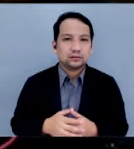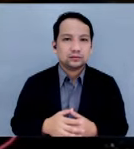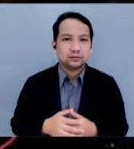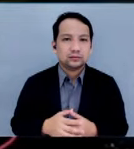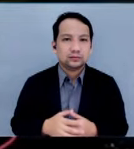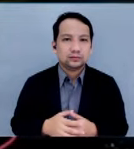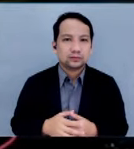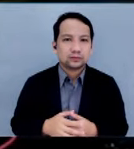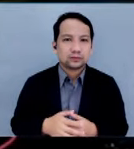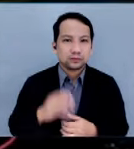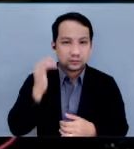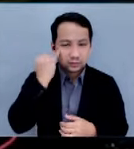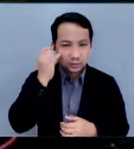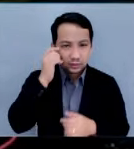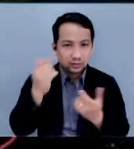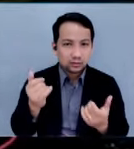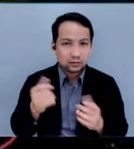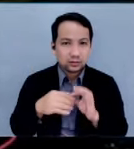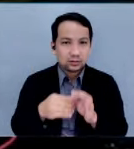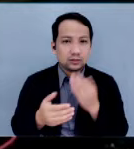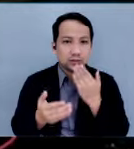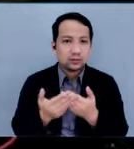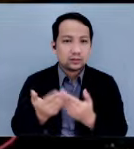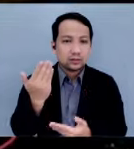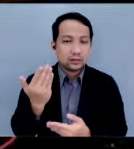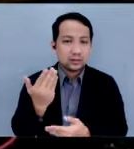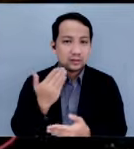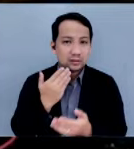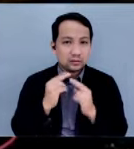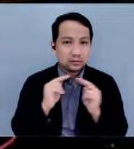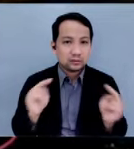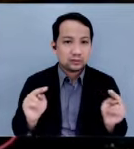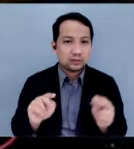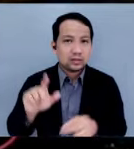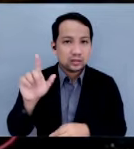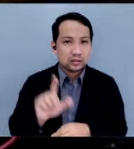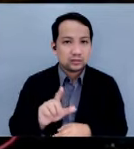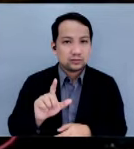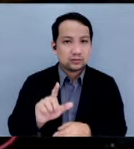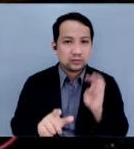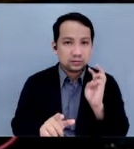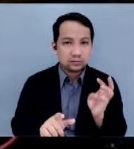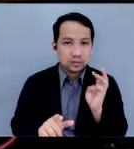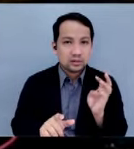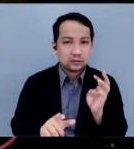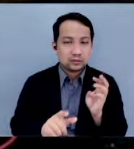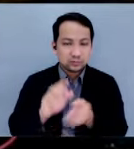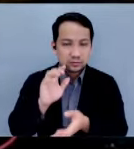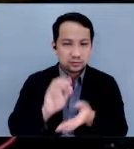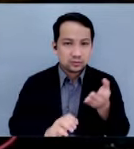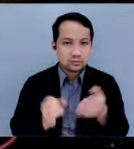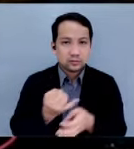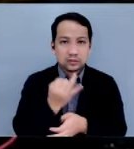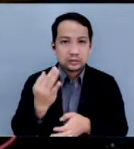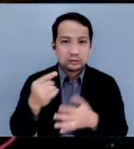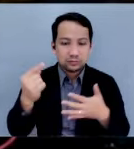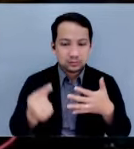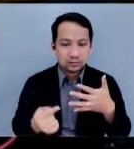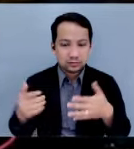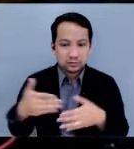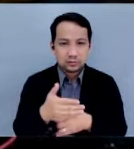Jester Maui, good news para sa ating mga kapatid dahil bumaba ng hanggang 60 pesos ang presyo ng ilang isda dito sa Barangka